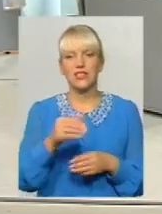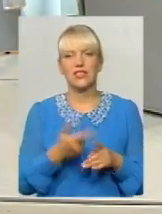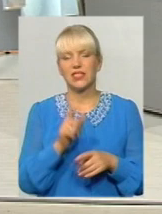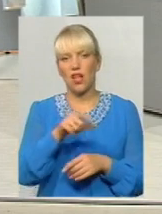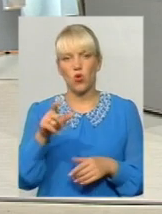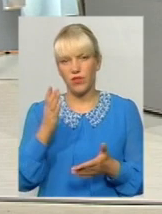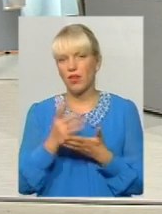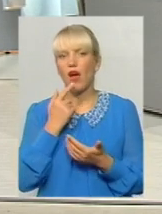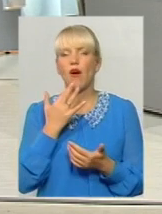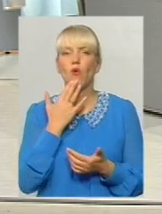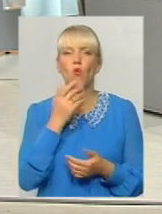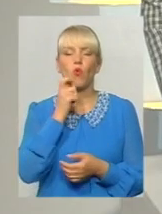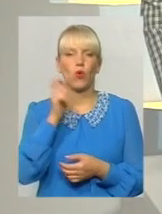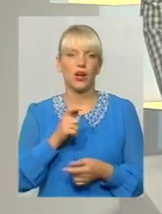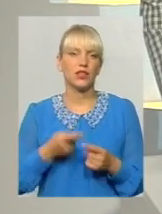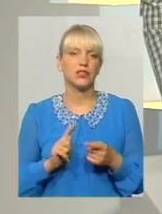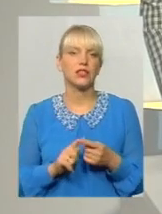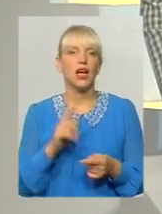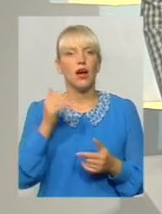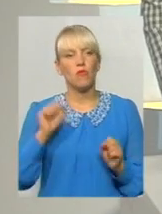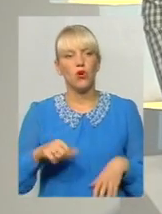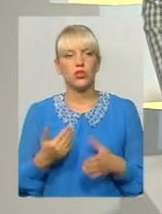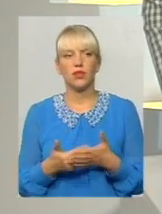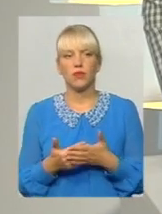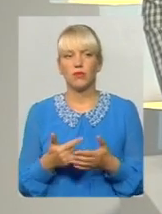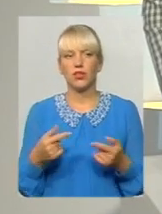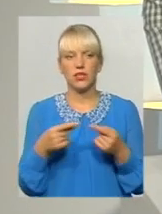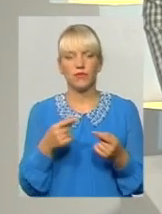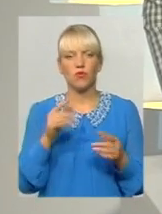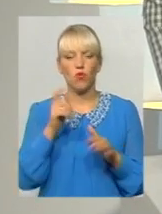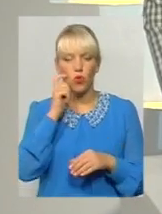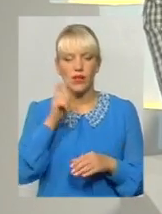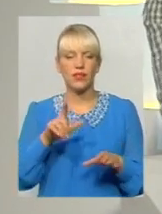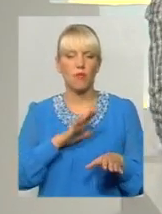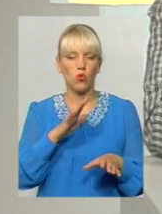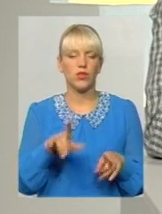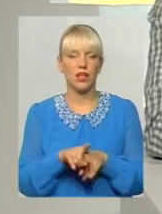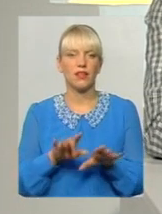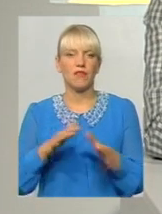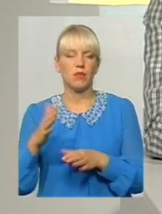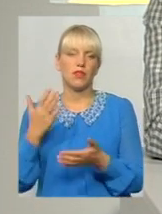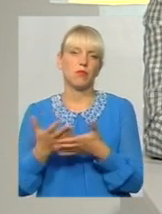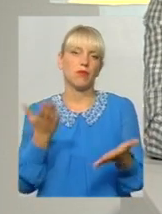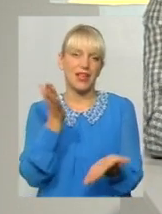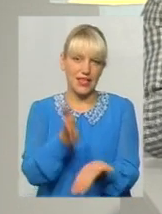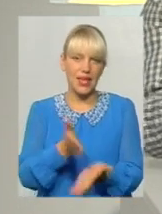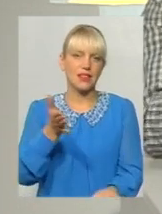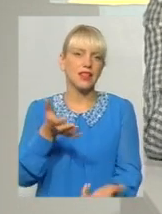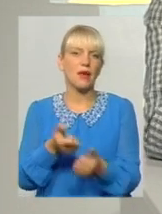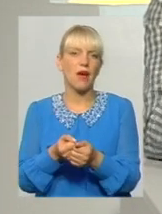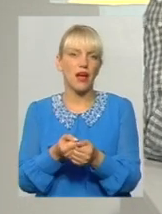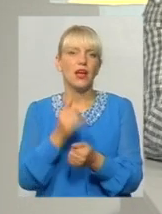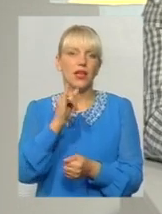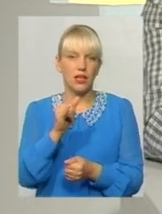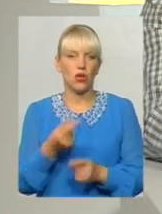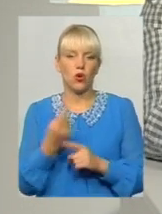всі українці. І можна ж припустити, і мені здається, в Україні це точно були такі випадки, що от є ДТП. Один